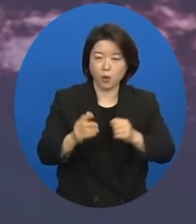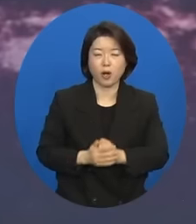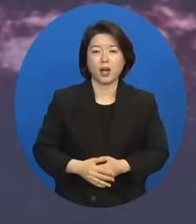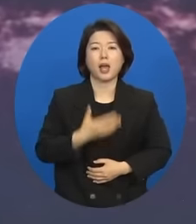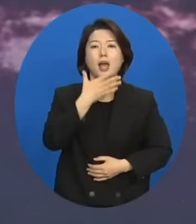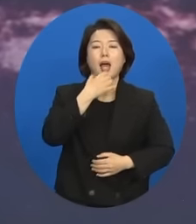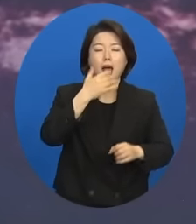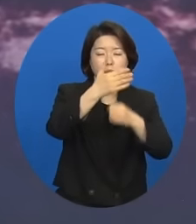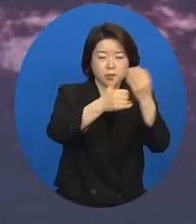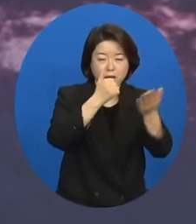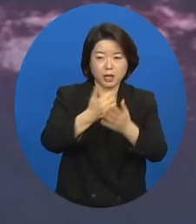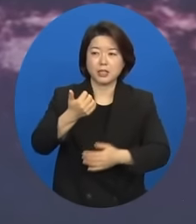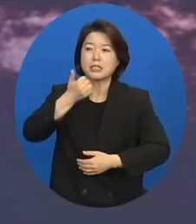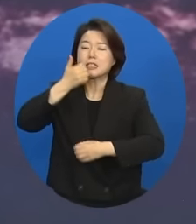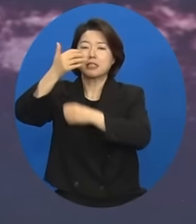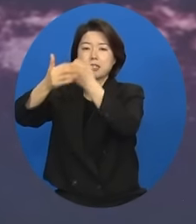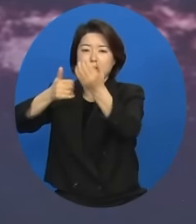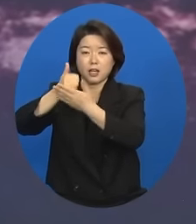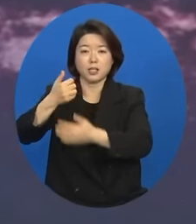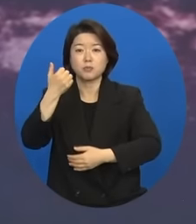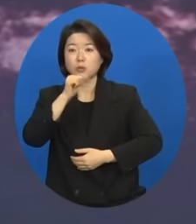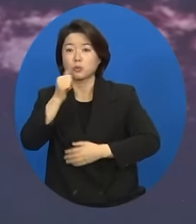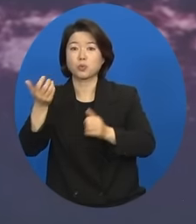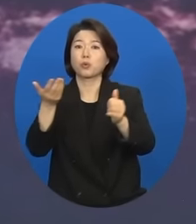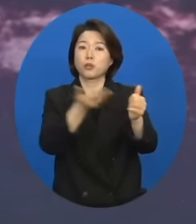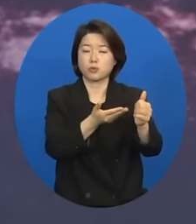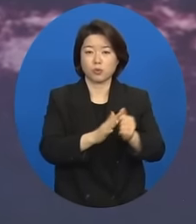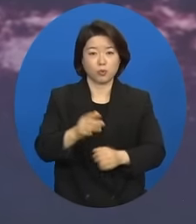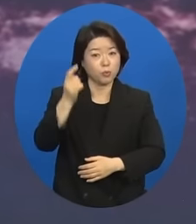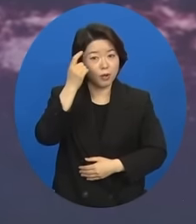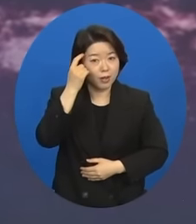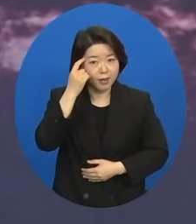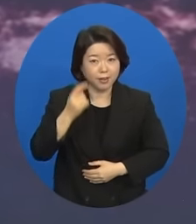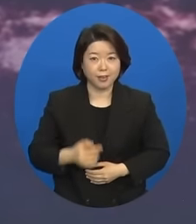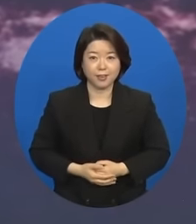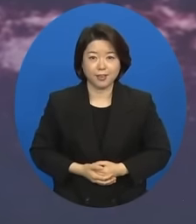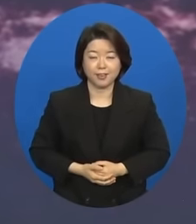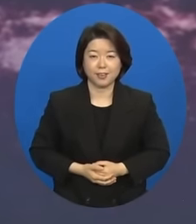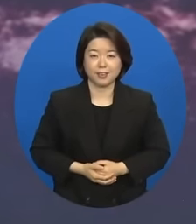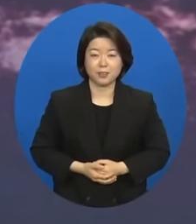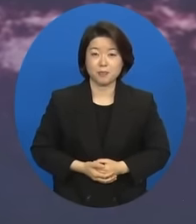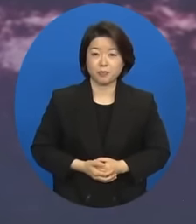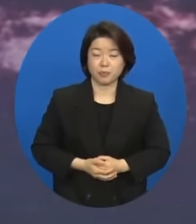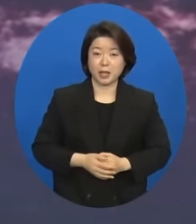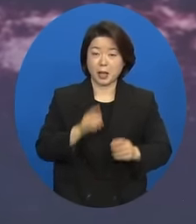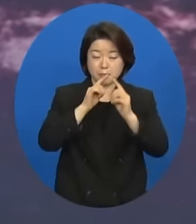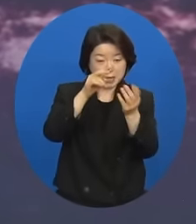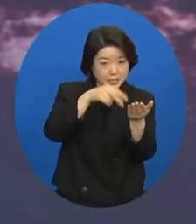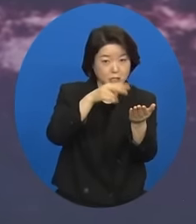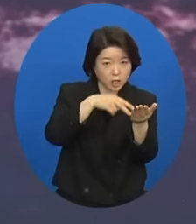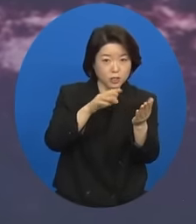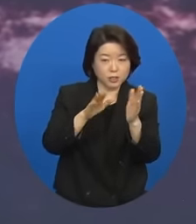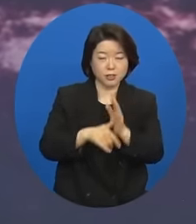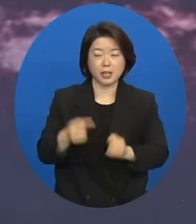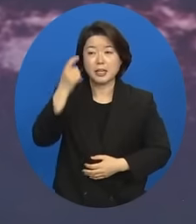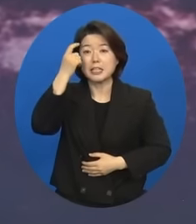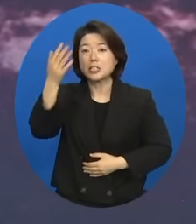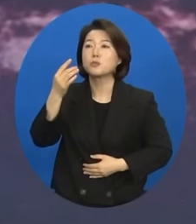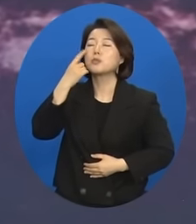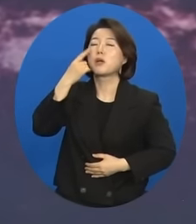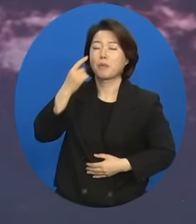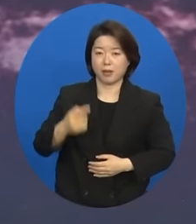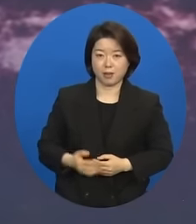아브라함의 하나님 이삭의 하나님이라고 소개를 합니다 여러분 이거 왜 이렇게 했을까요 여러분 말씀을 읽으실 때에 질문을 던져야